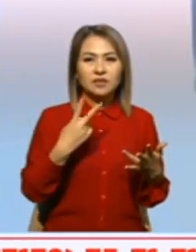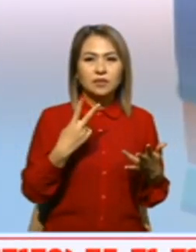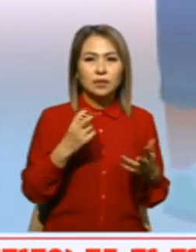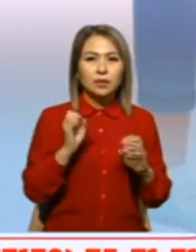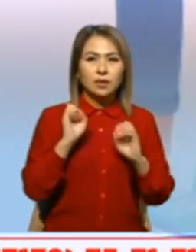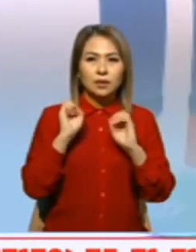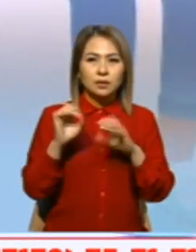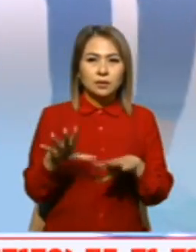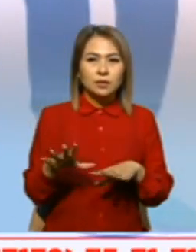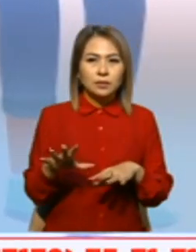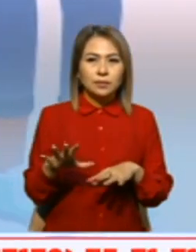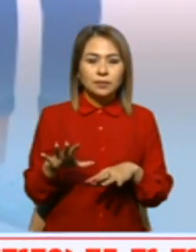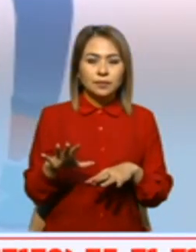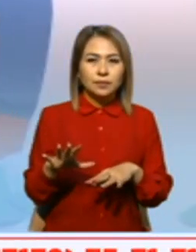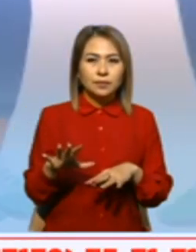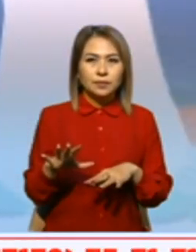тапсырып,